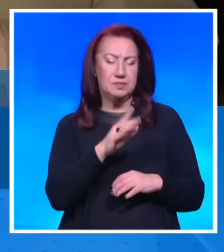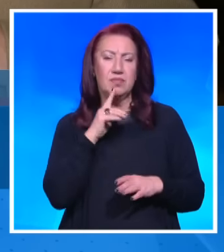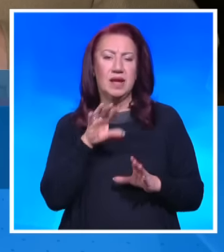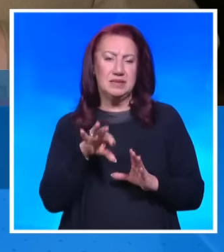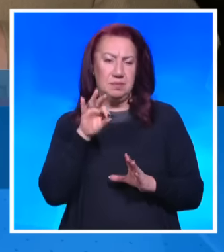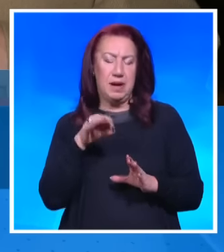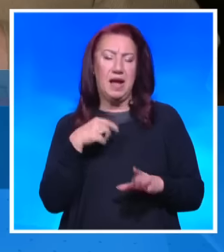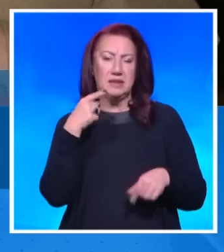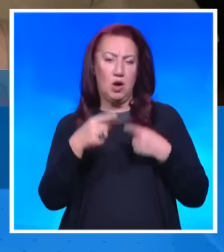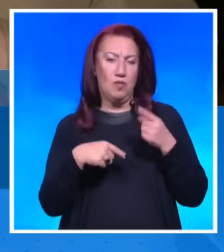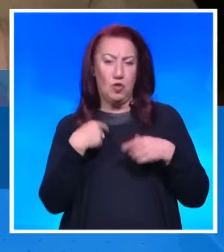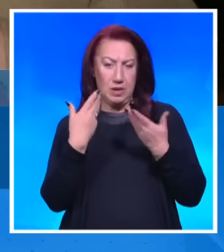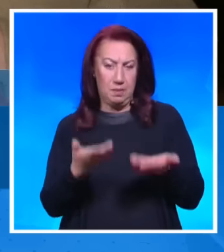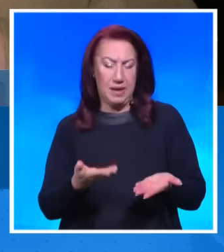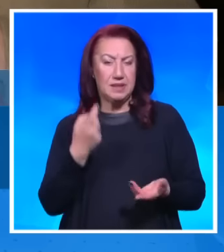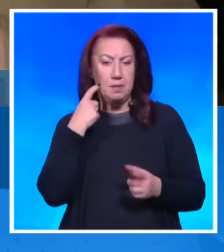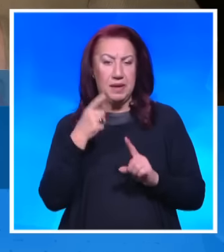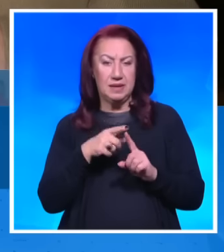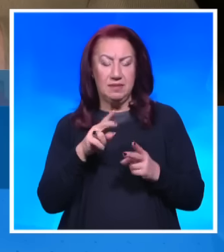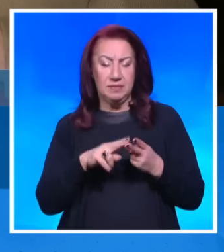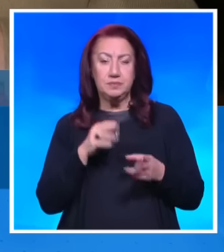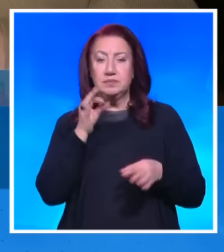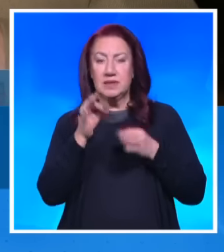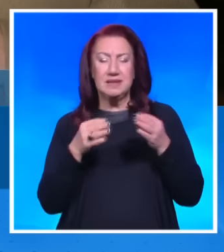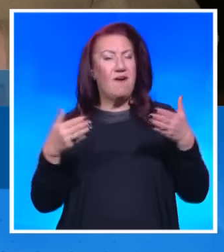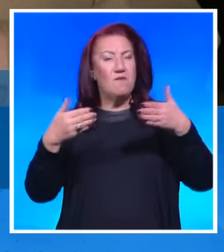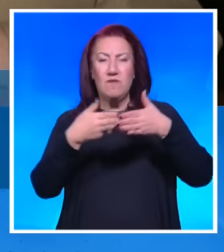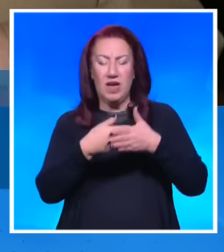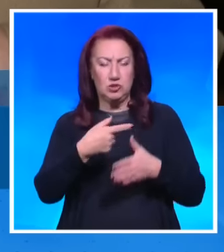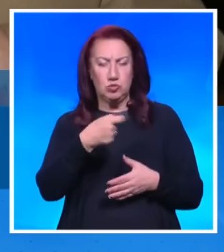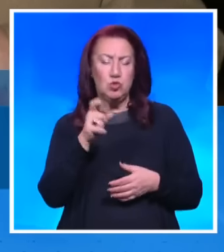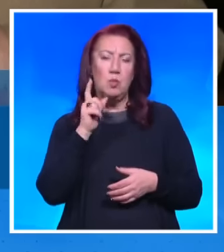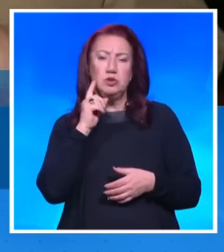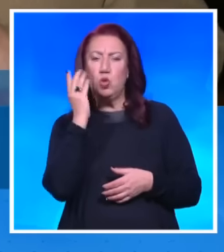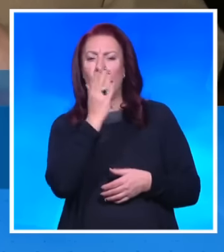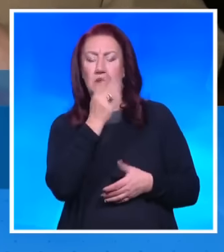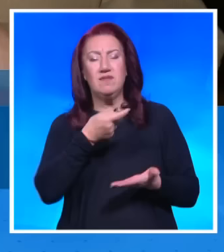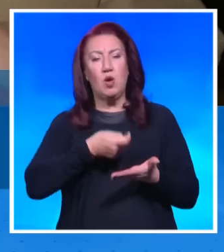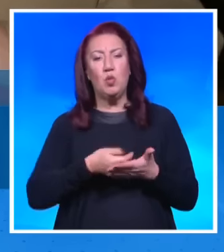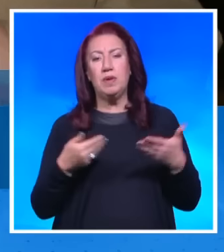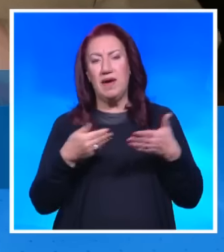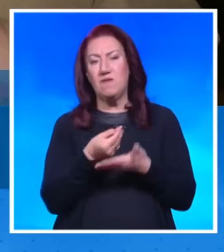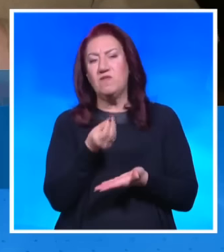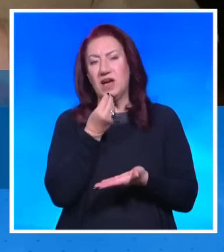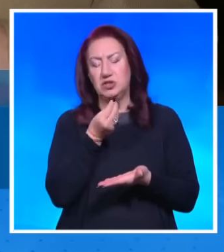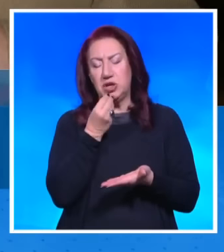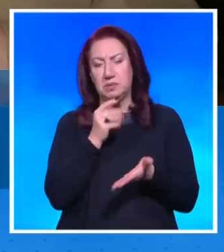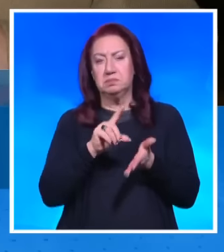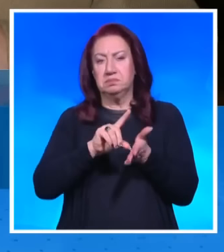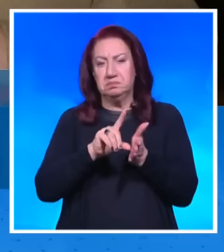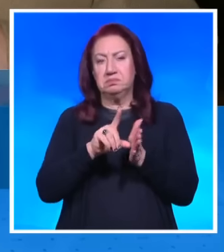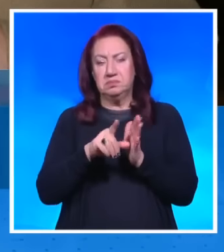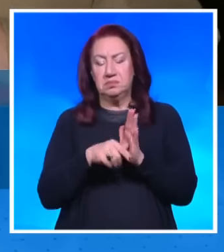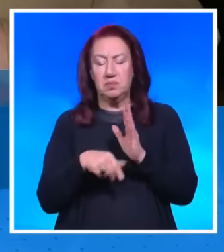пред BTV. Тя разказа, че във вечерта на убийството мъжът е излязъл за вечеря, забавил се доста, а по думите и тя погледнала